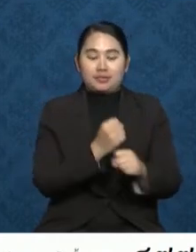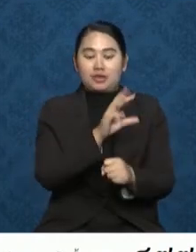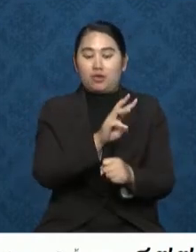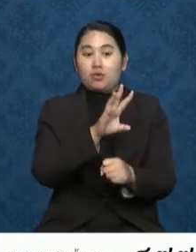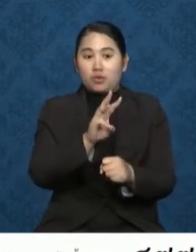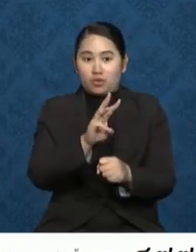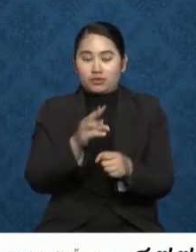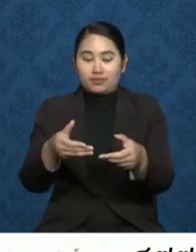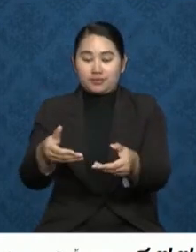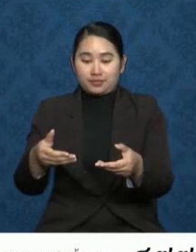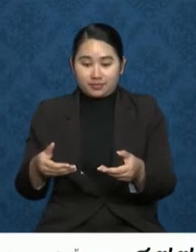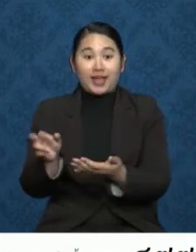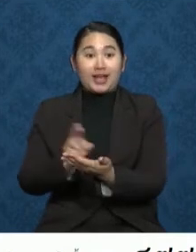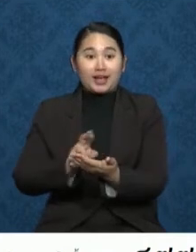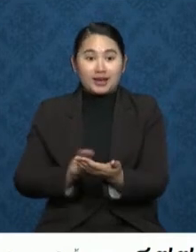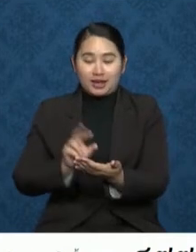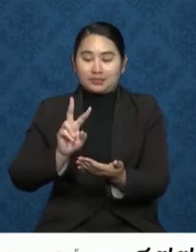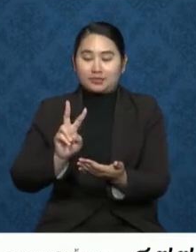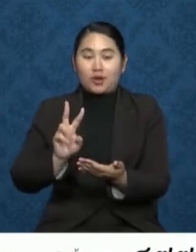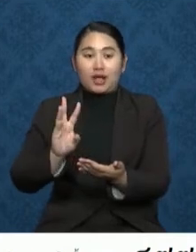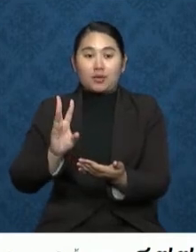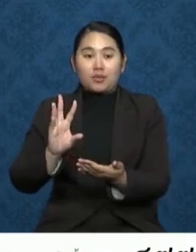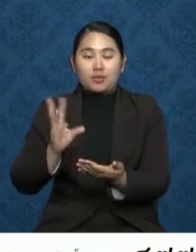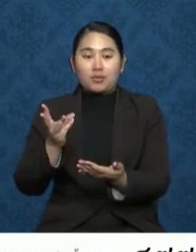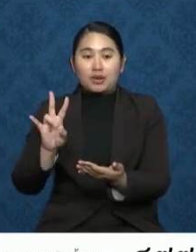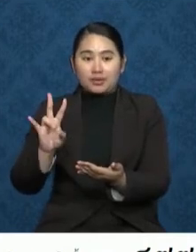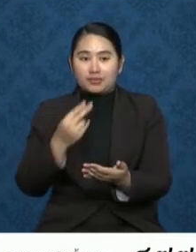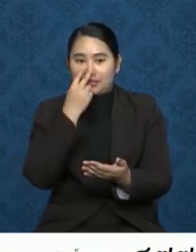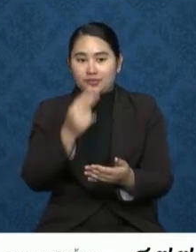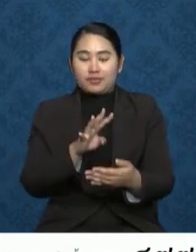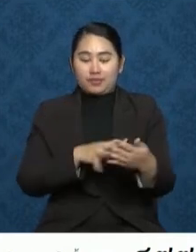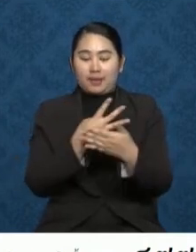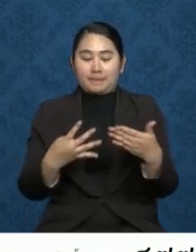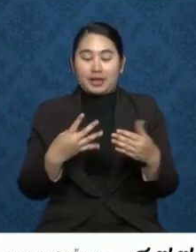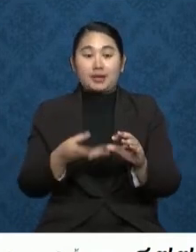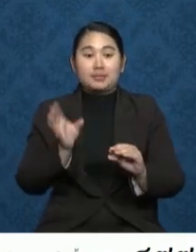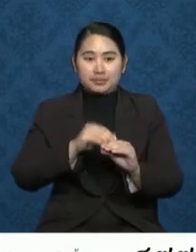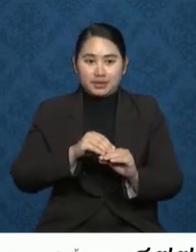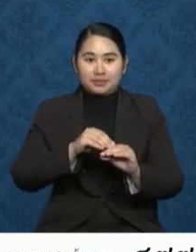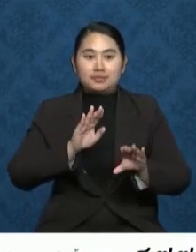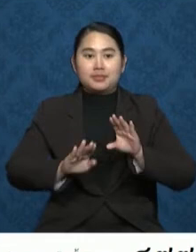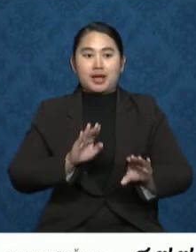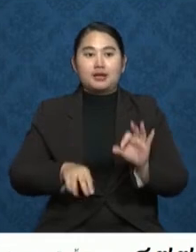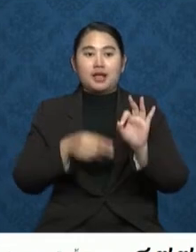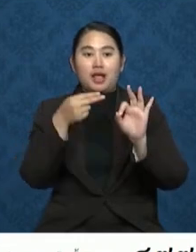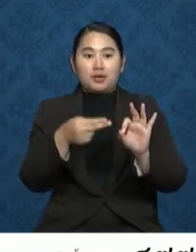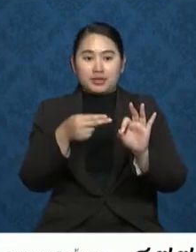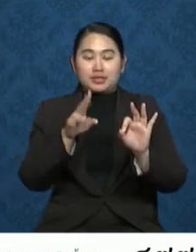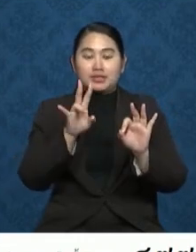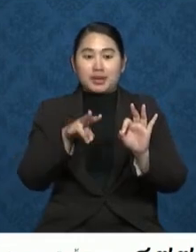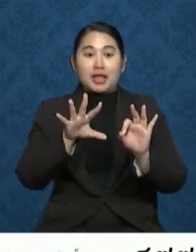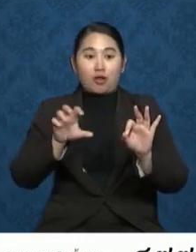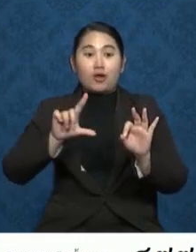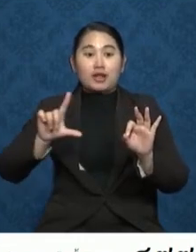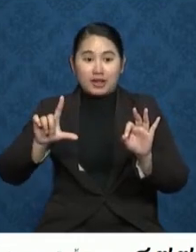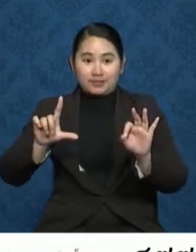ขในร่างพระราชบัญญัติตัวนี้จะพบว่าการกำหนดงบประมาณในยุทธศาสตร์ด้านความมั่นคงที่เพิ่มขึ้นประมาณ 97,500 กว่าล้านบาท